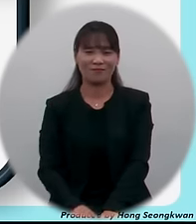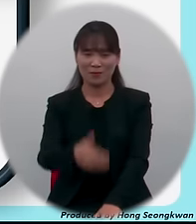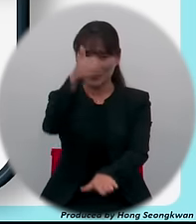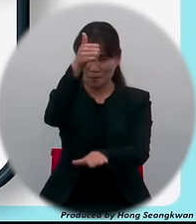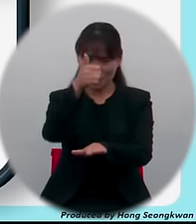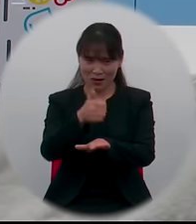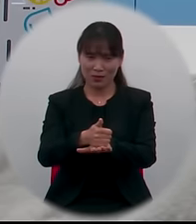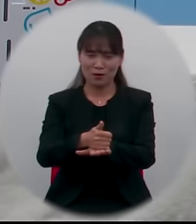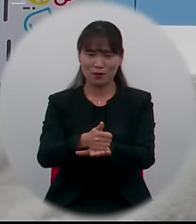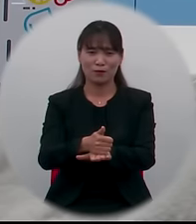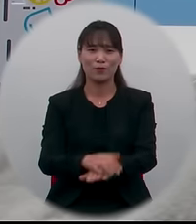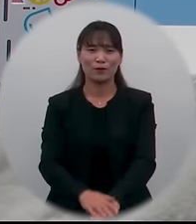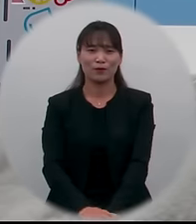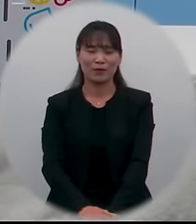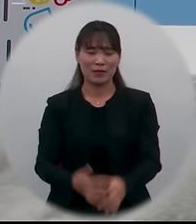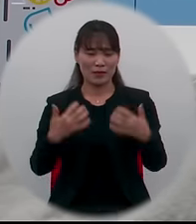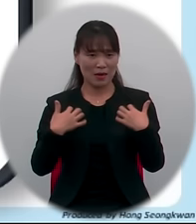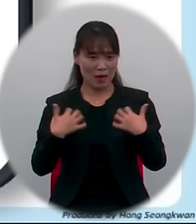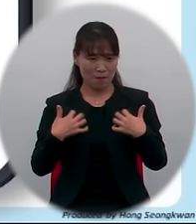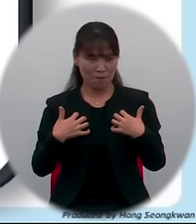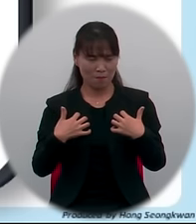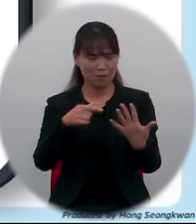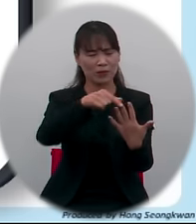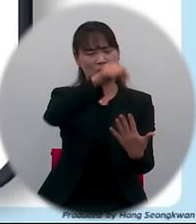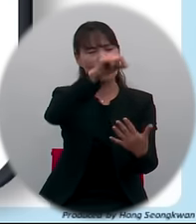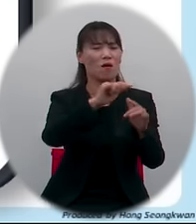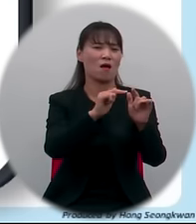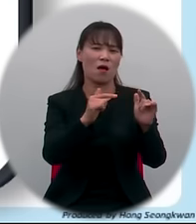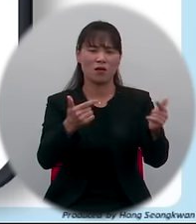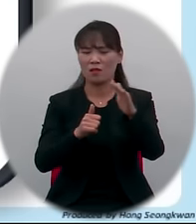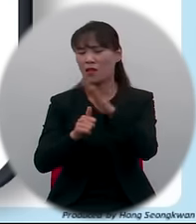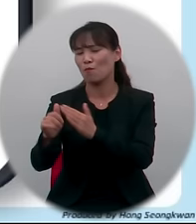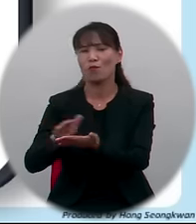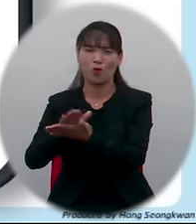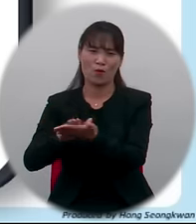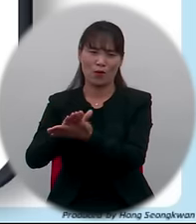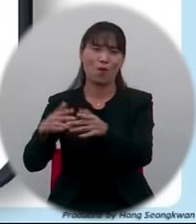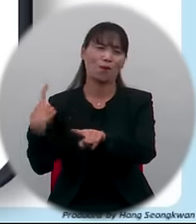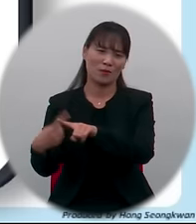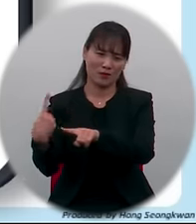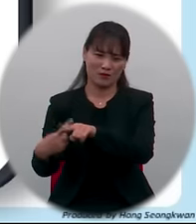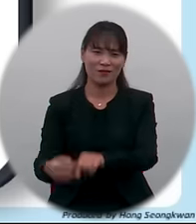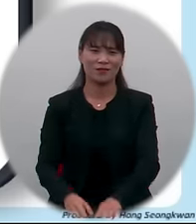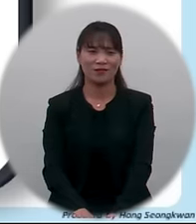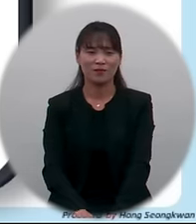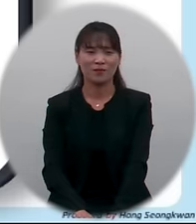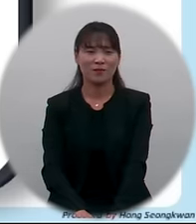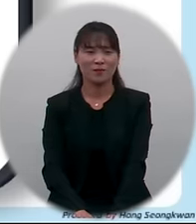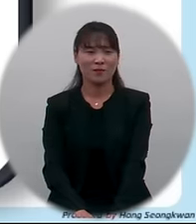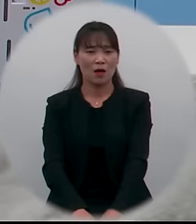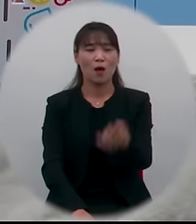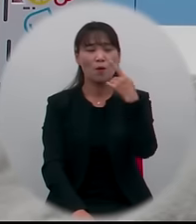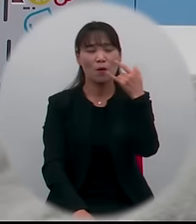수밖에 없겠죠 마지막으로이 친구들은 게임이 선택이 아닌 대표 놀이로 작용하는 특징을 가지고